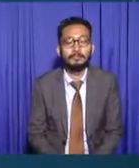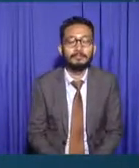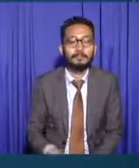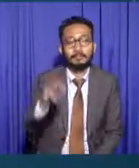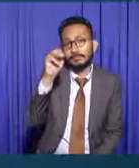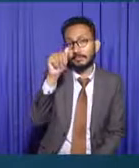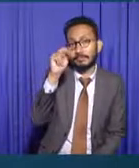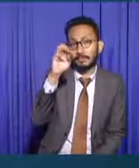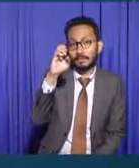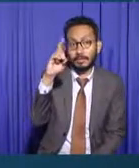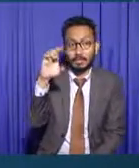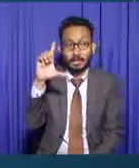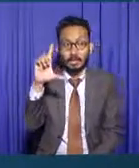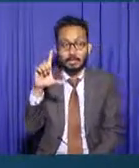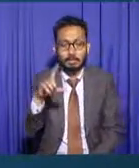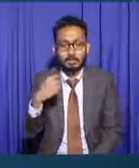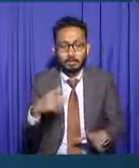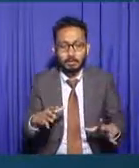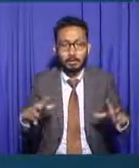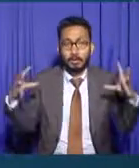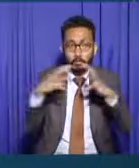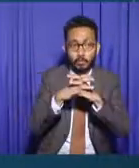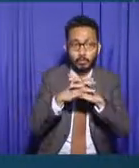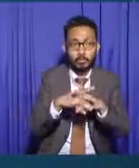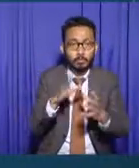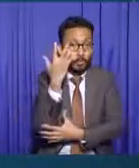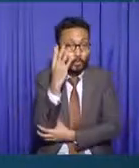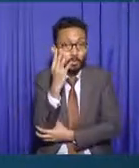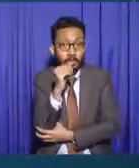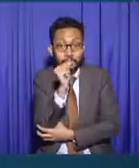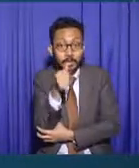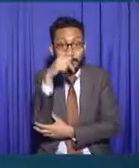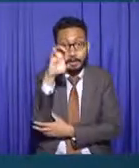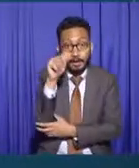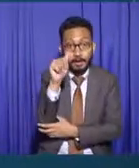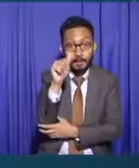Mendel telah mengacuhkan pupuk kacang tinggi